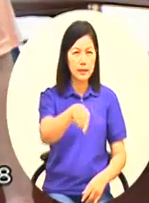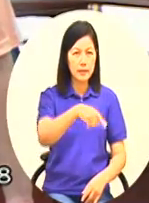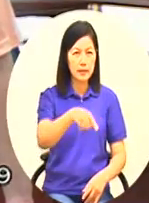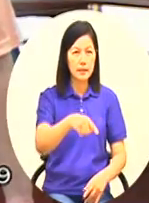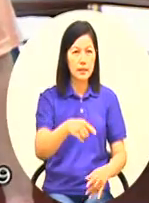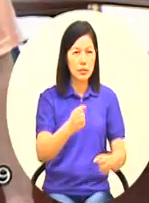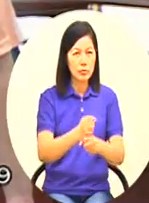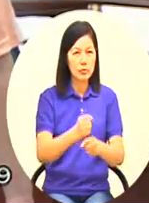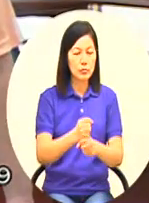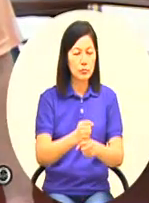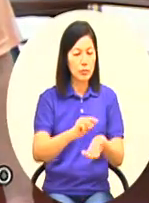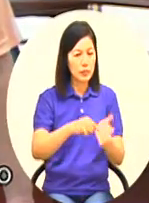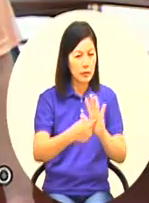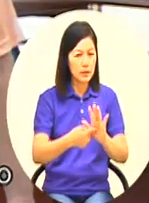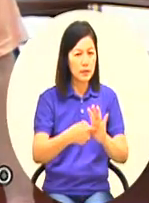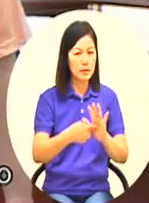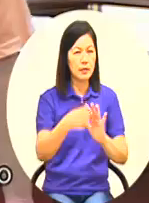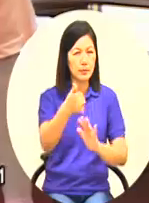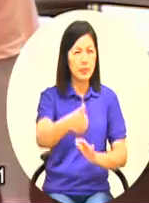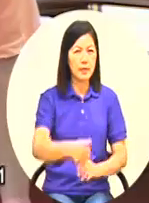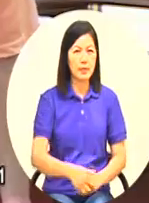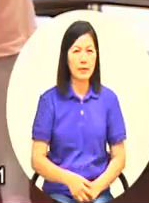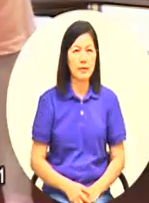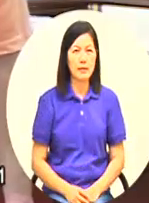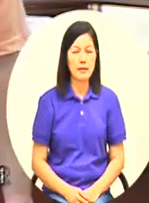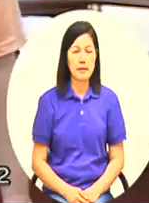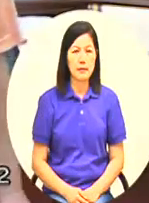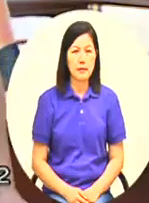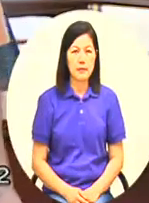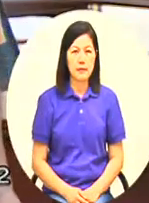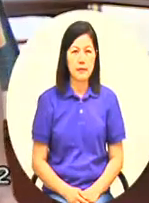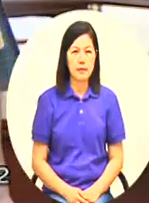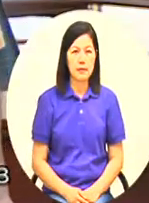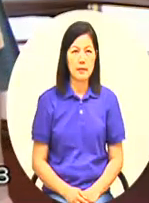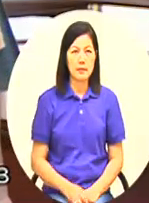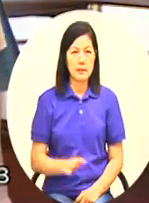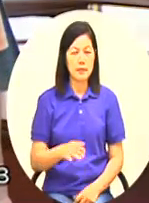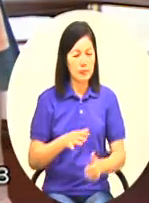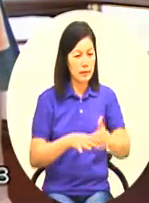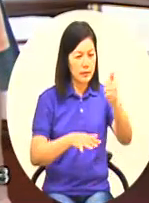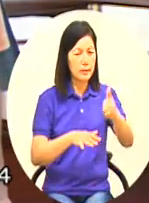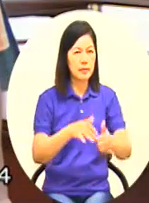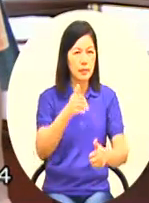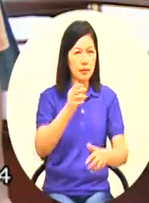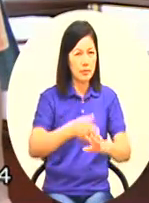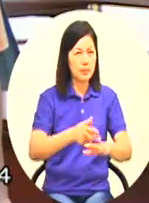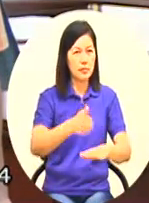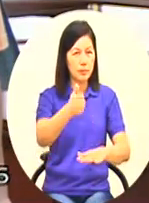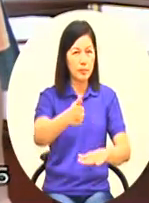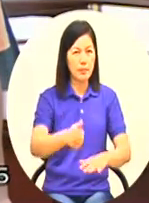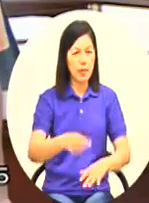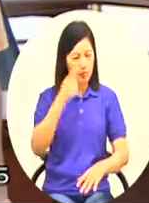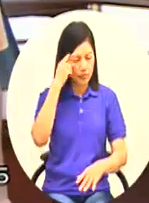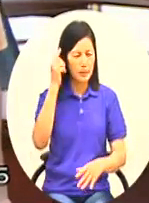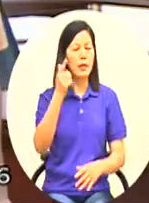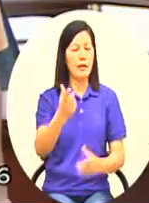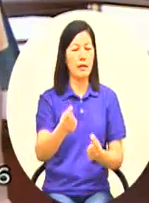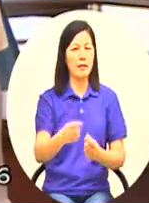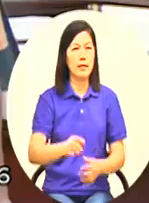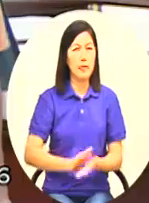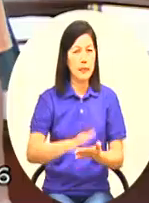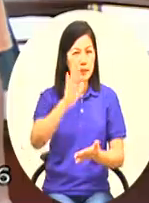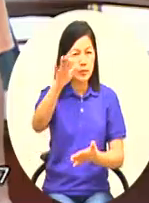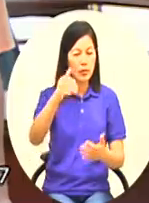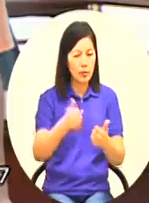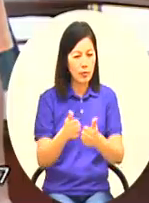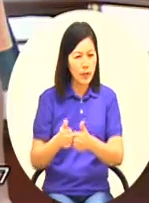表表现是很良好啦，对不对？不要空位啊，但是你是领导有方啊，哦，本是予以肯定啦，啊，希望呢，哦，就是后厝的对不对？